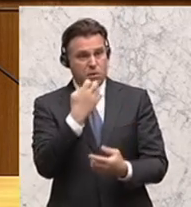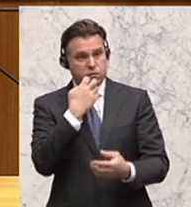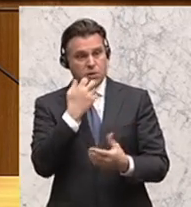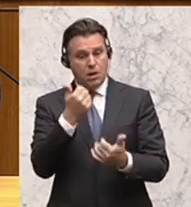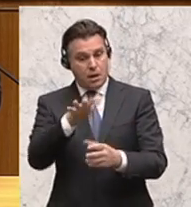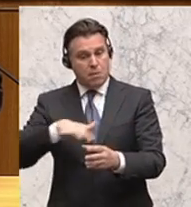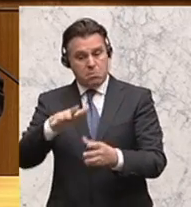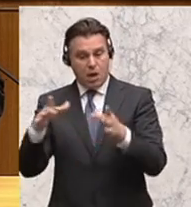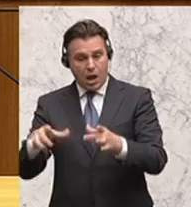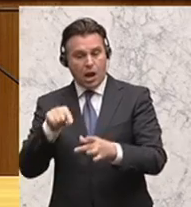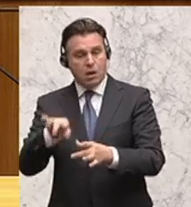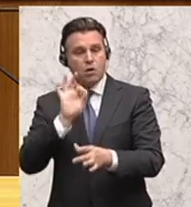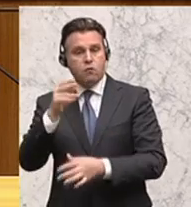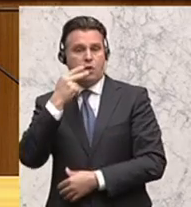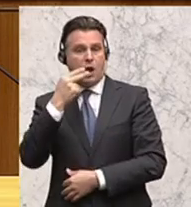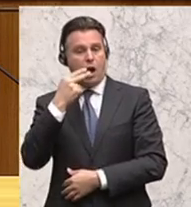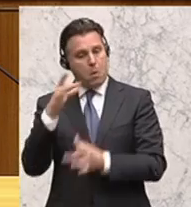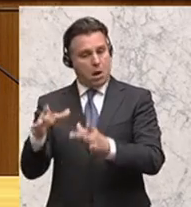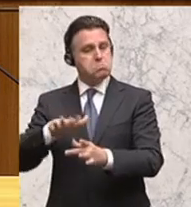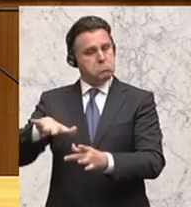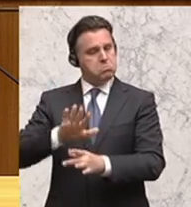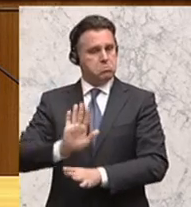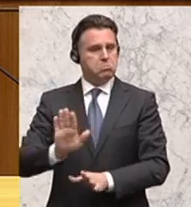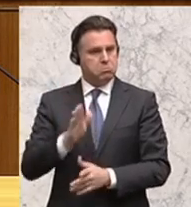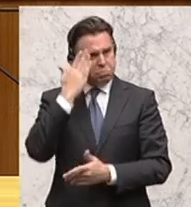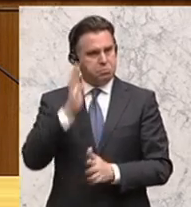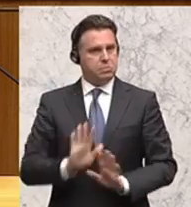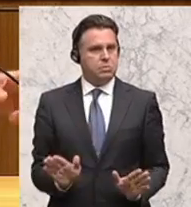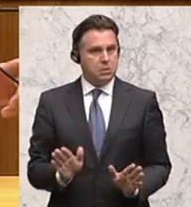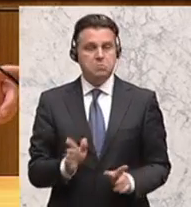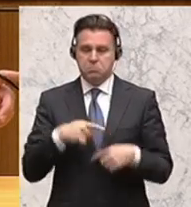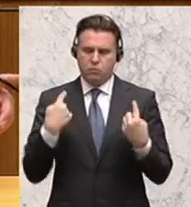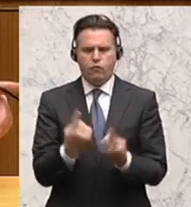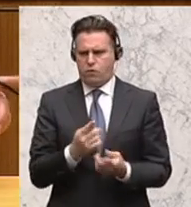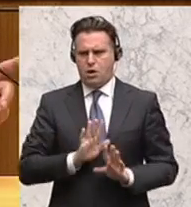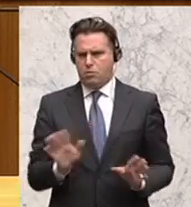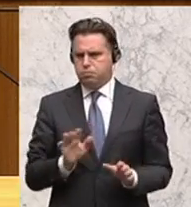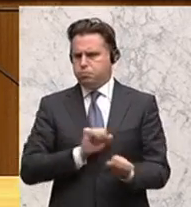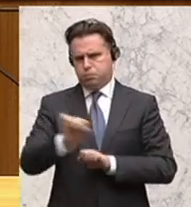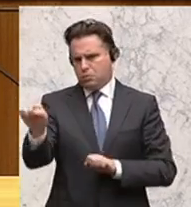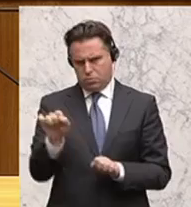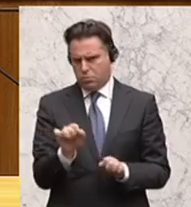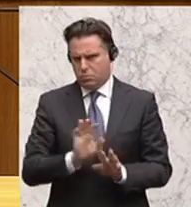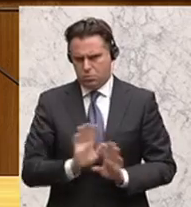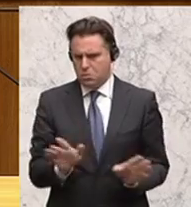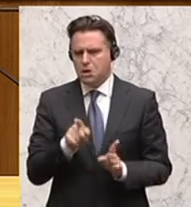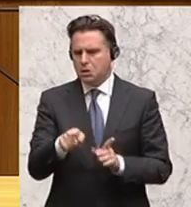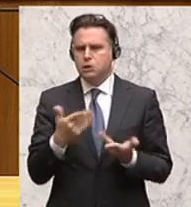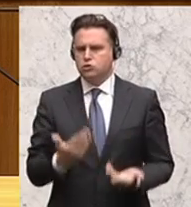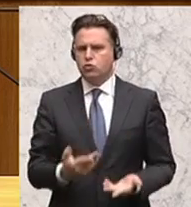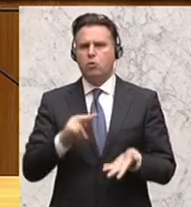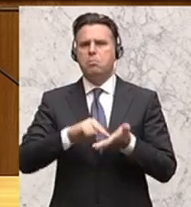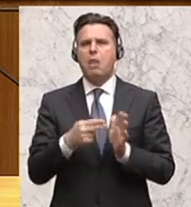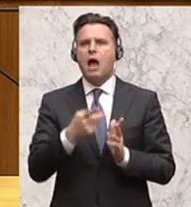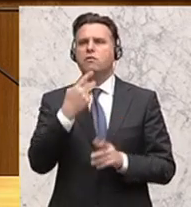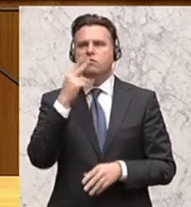Bereich zu diesem Zweck möglich machen kann. Und ich sage genau, da werden wir auch sehr, sehr entschieden gegen dieses geplante